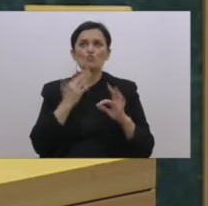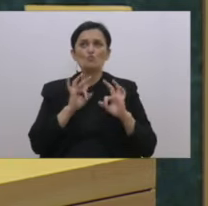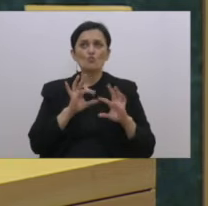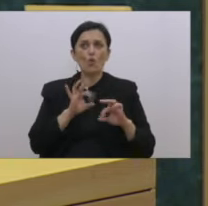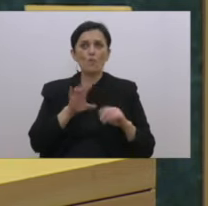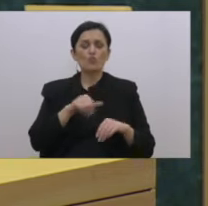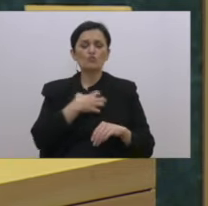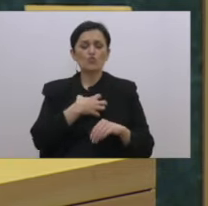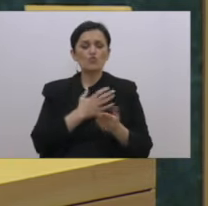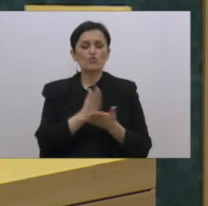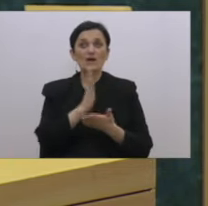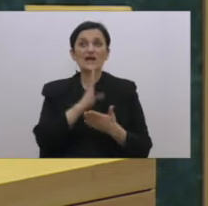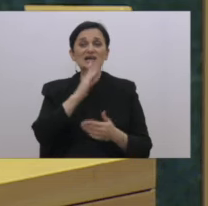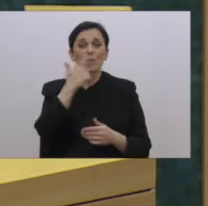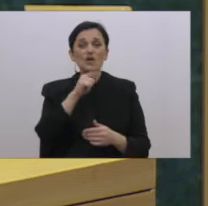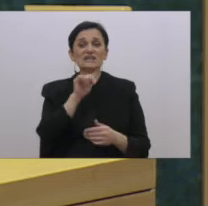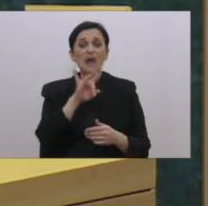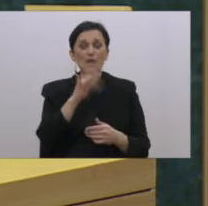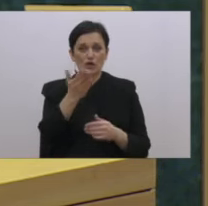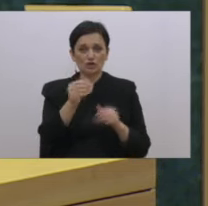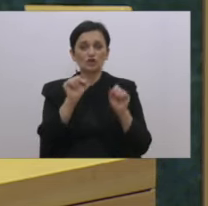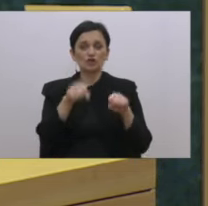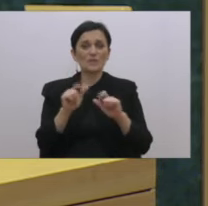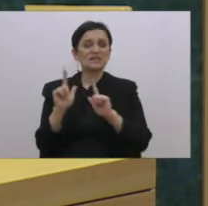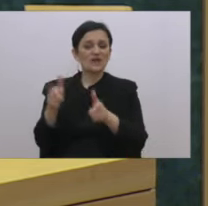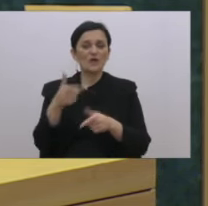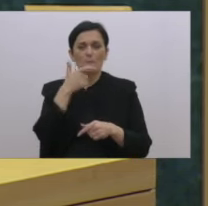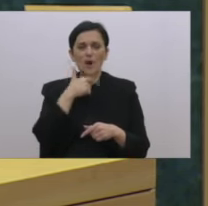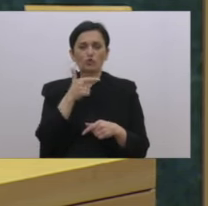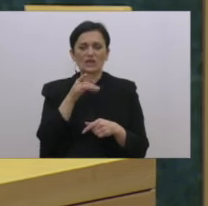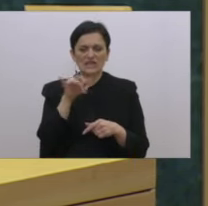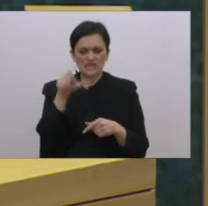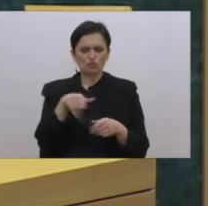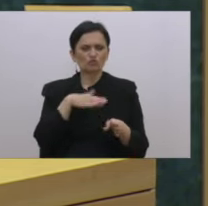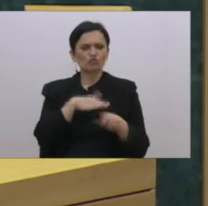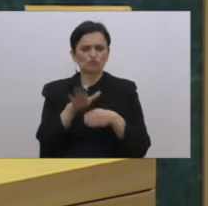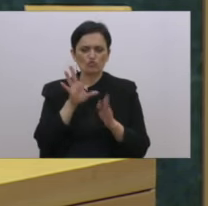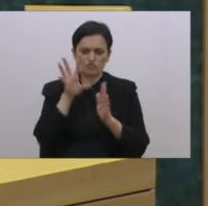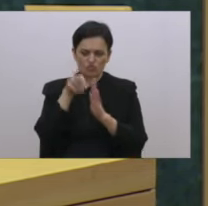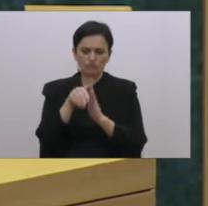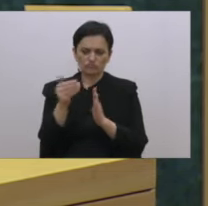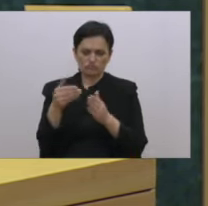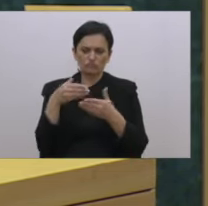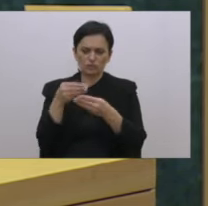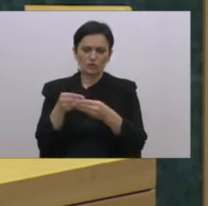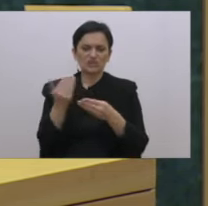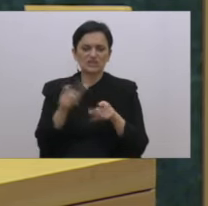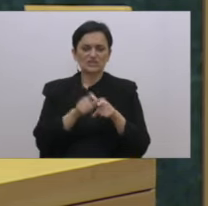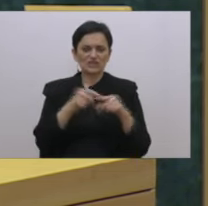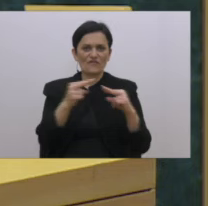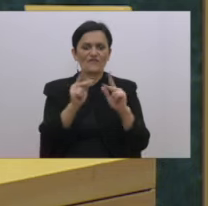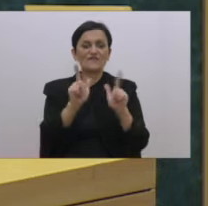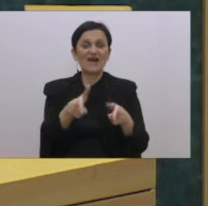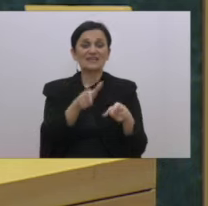ეს უპირატესობა და ქალბატონო თამარ, შემიძლია დავეთანხმო ბატონ გიას სრულად, უერთდები მის სიტყვას და ვადასტურებ ყველა